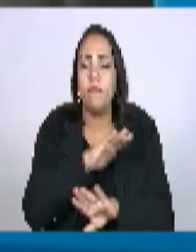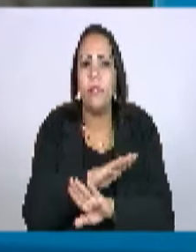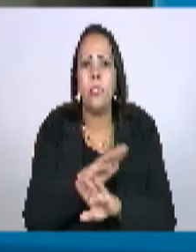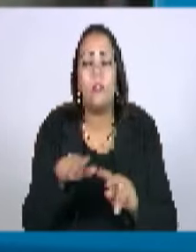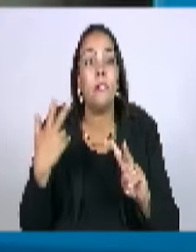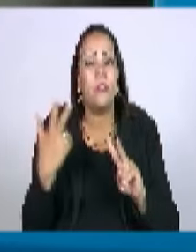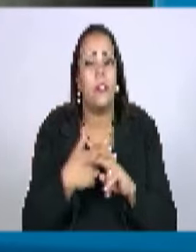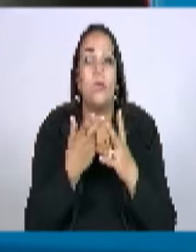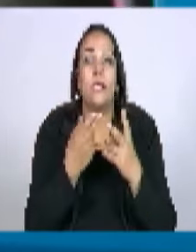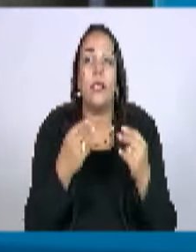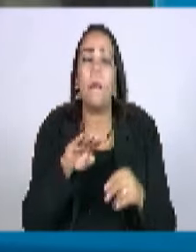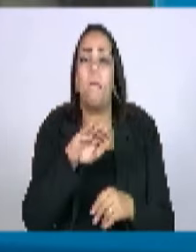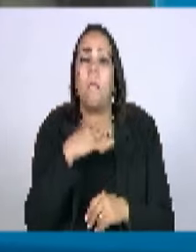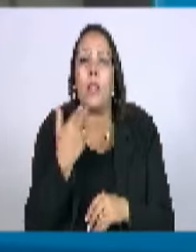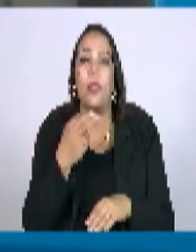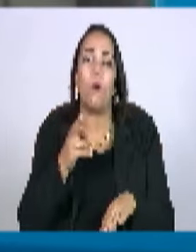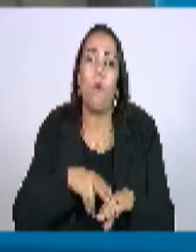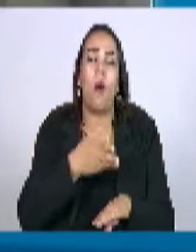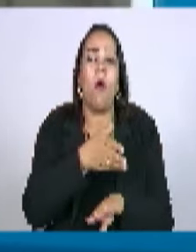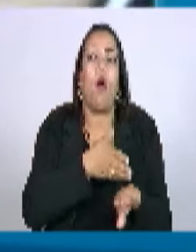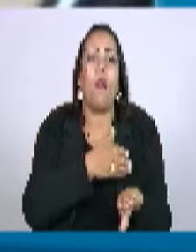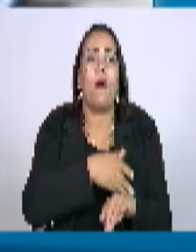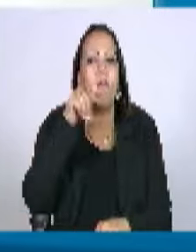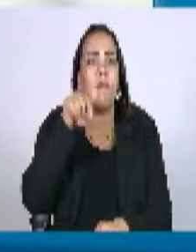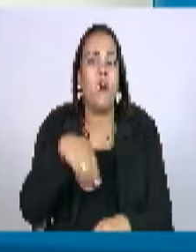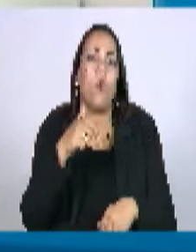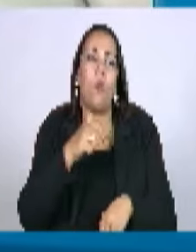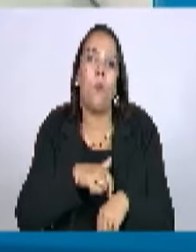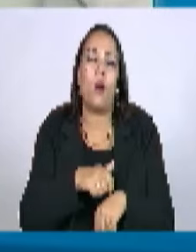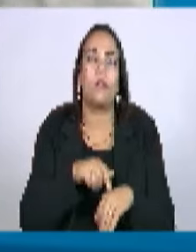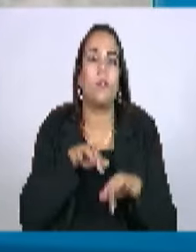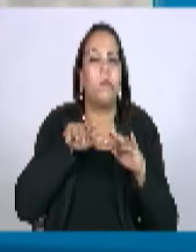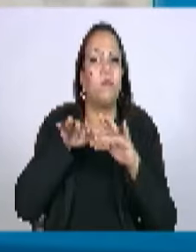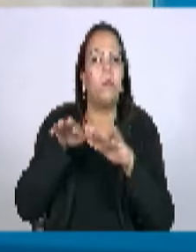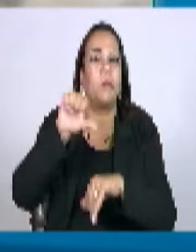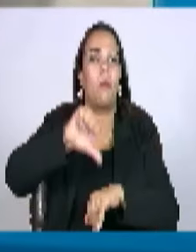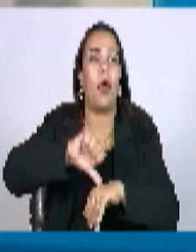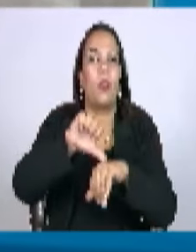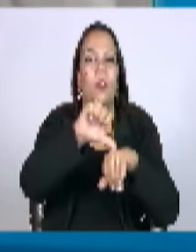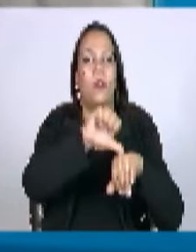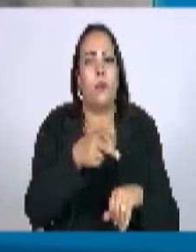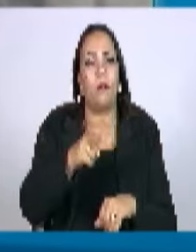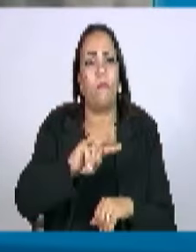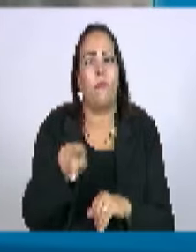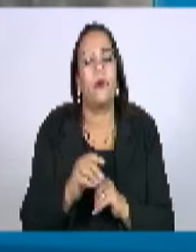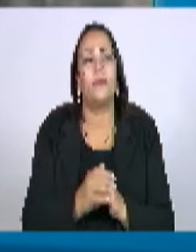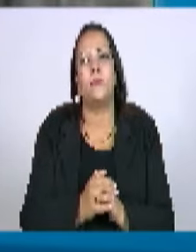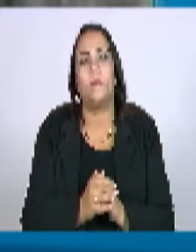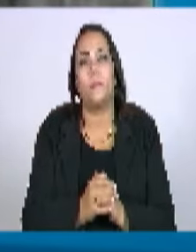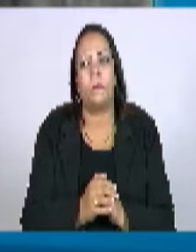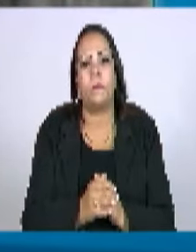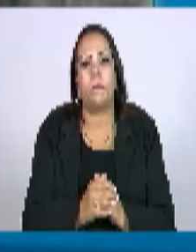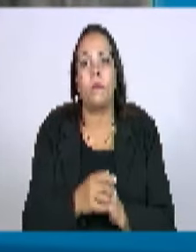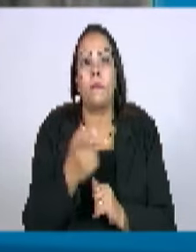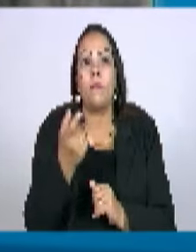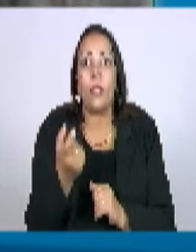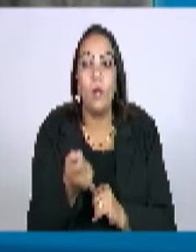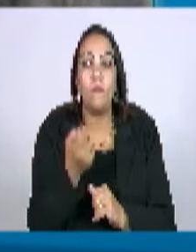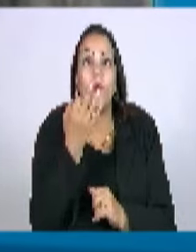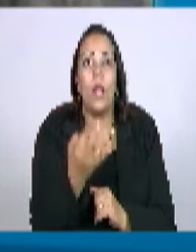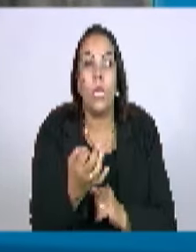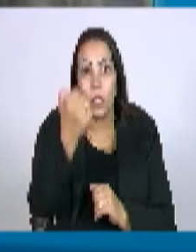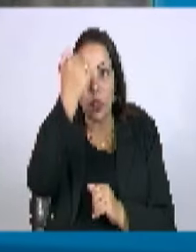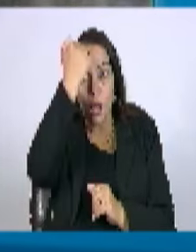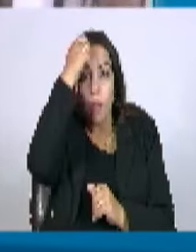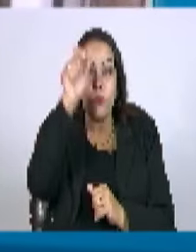ماتت وجرحت اثناء عمليات النزوح من مكان لاخر 35000